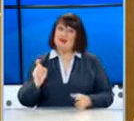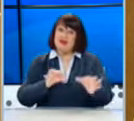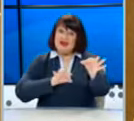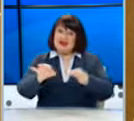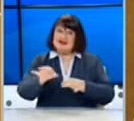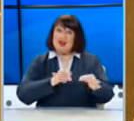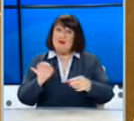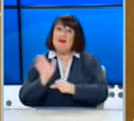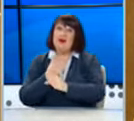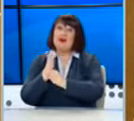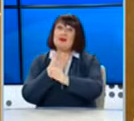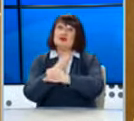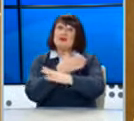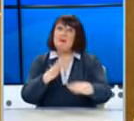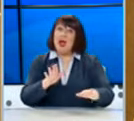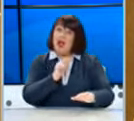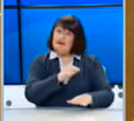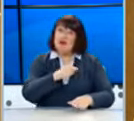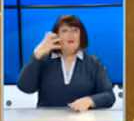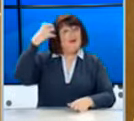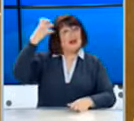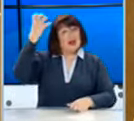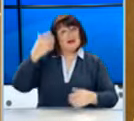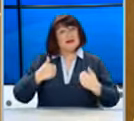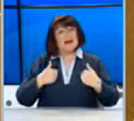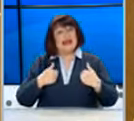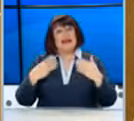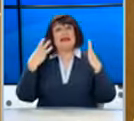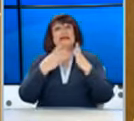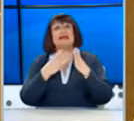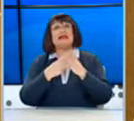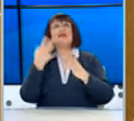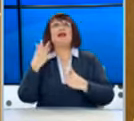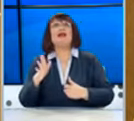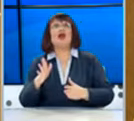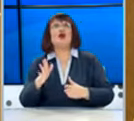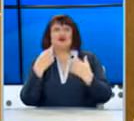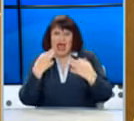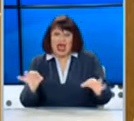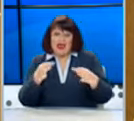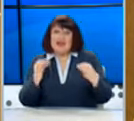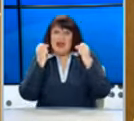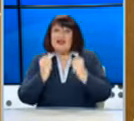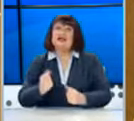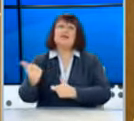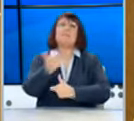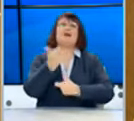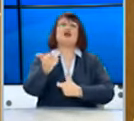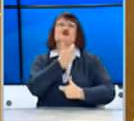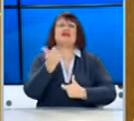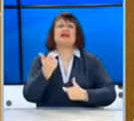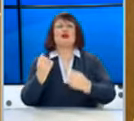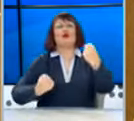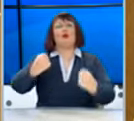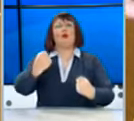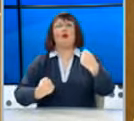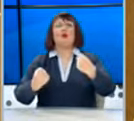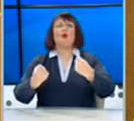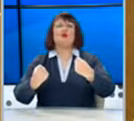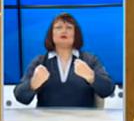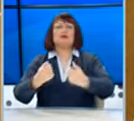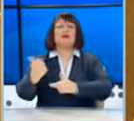Ελλάδα? Ότι έχει 3.500 κενά οργανικά η πυροσβεστική? Ότι τα οχήματα της πυροσβεστικής στη μεγάλη